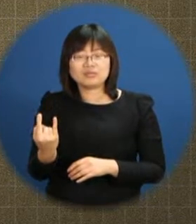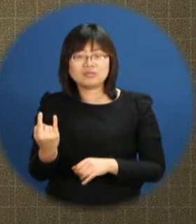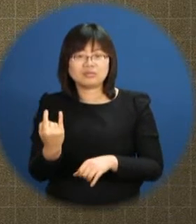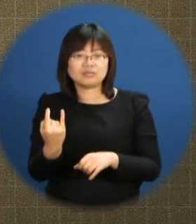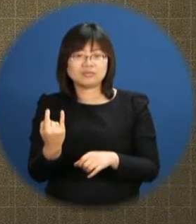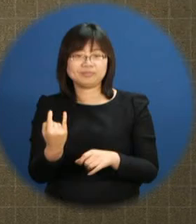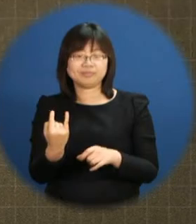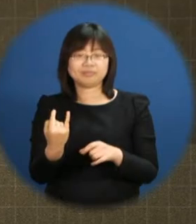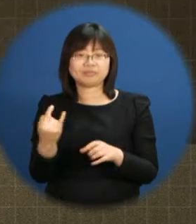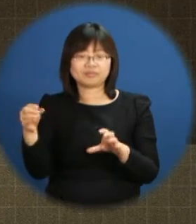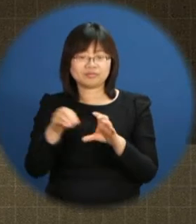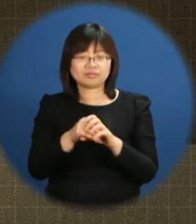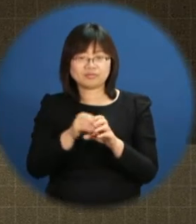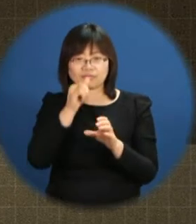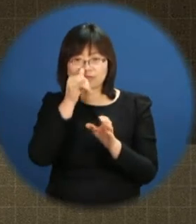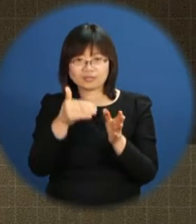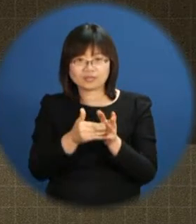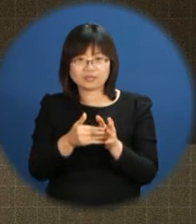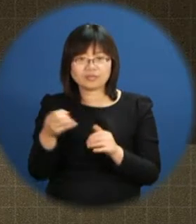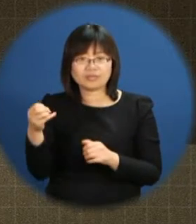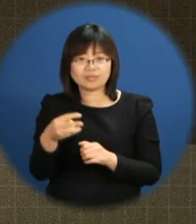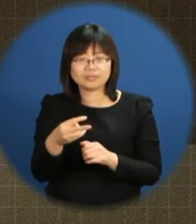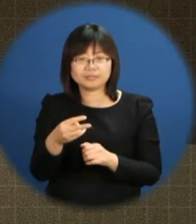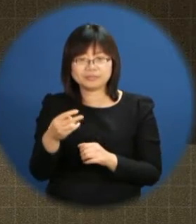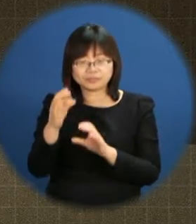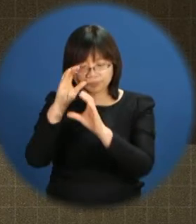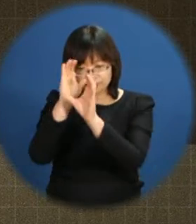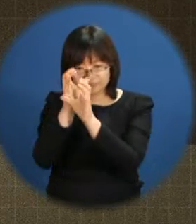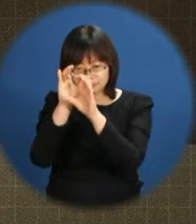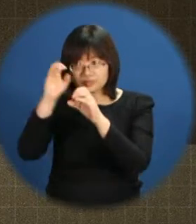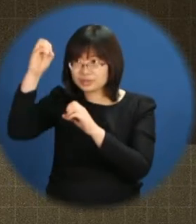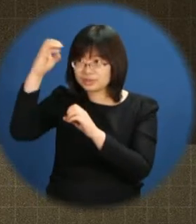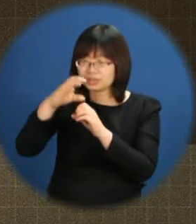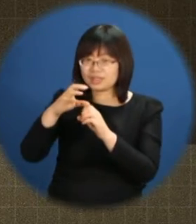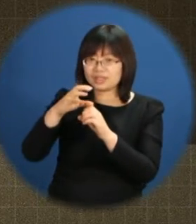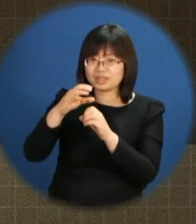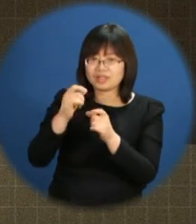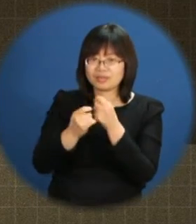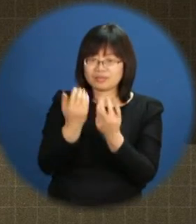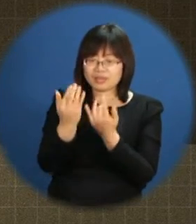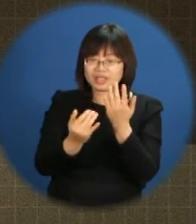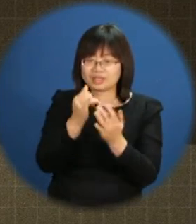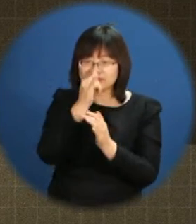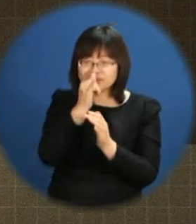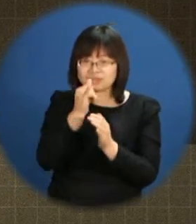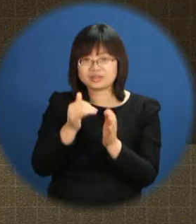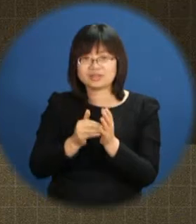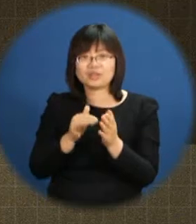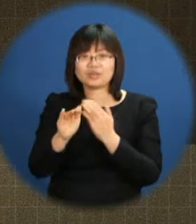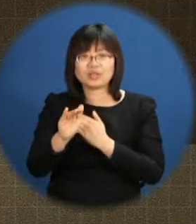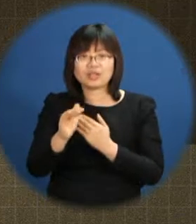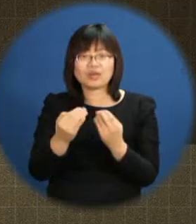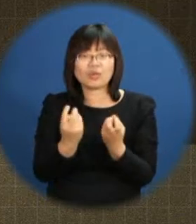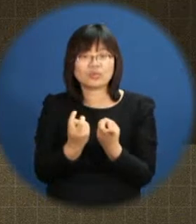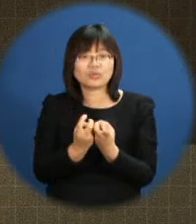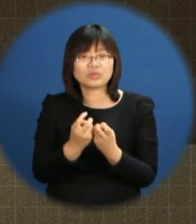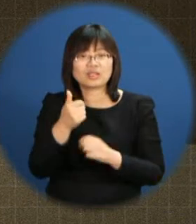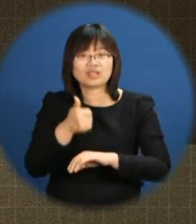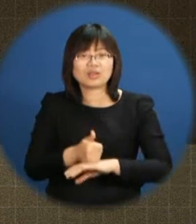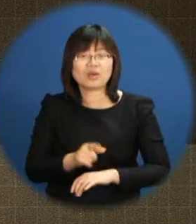금서 칼을 놓고 또 그 렌즈로 태양 빛을 모아서 가열을 했어요 그러니까 어떻게 됐을까요